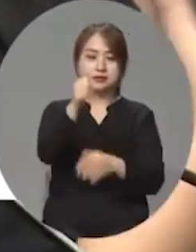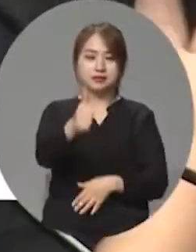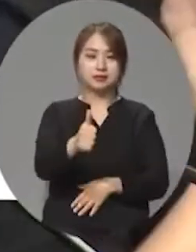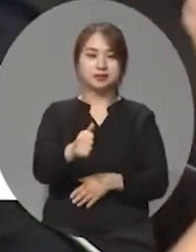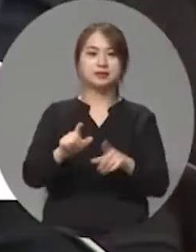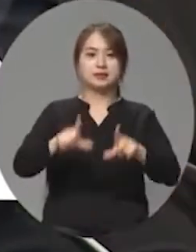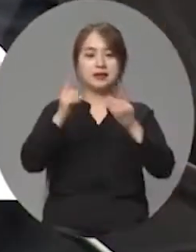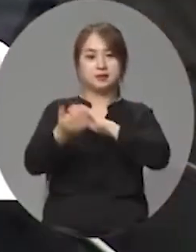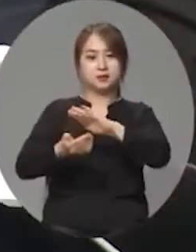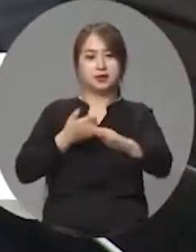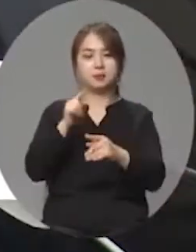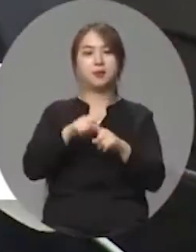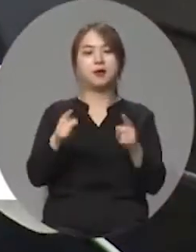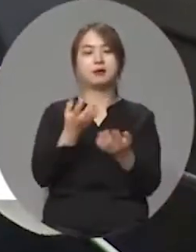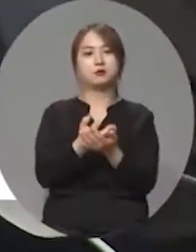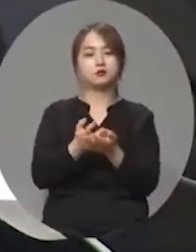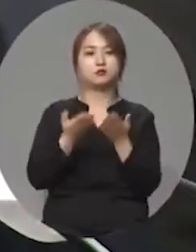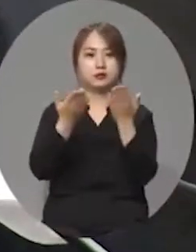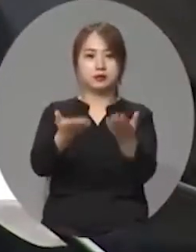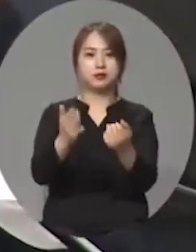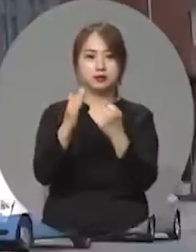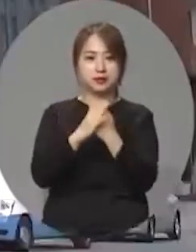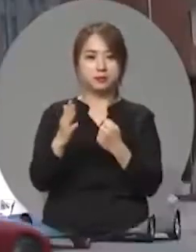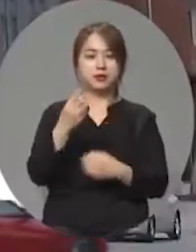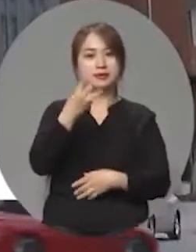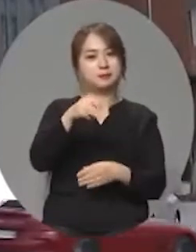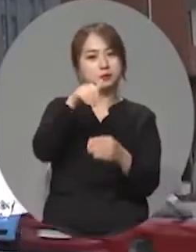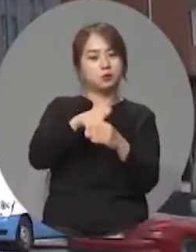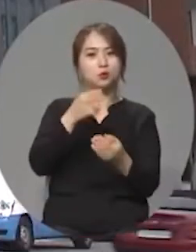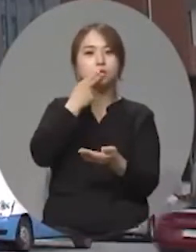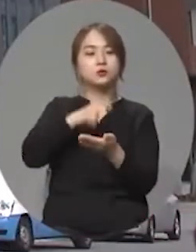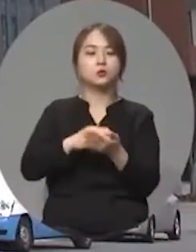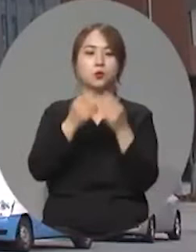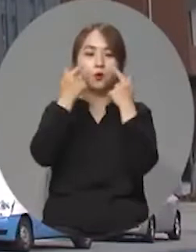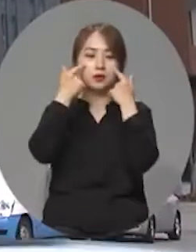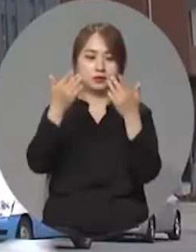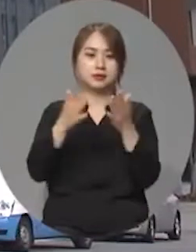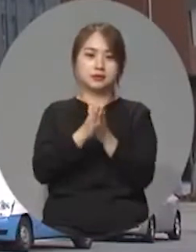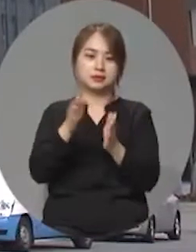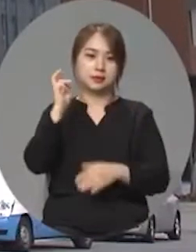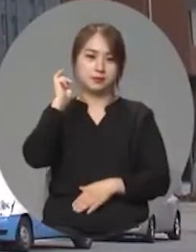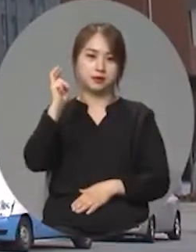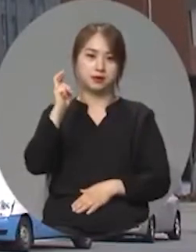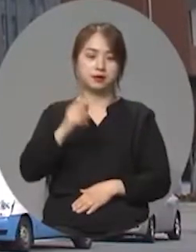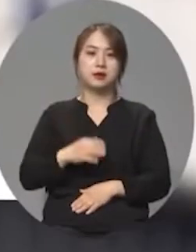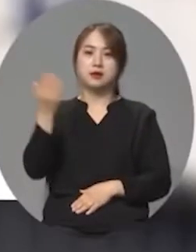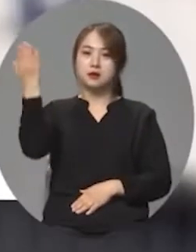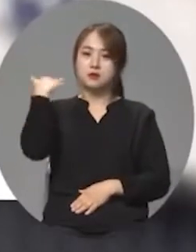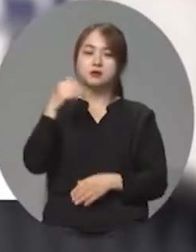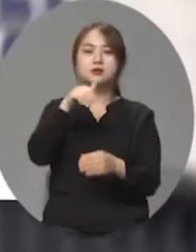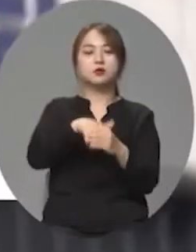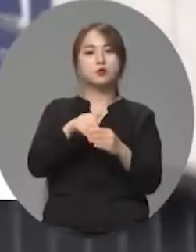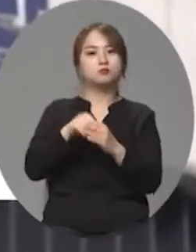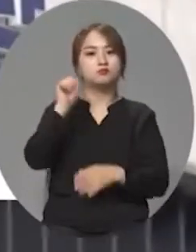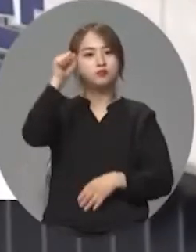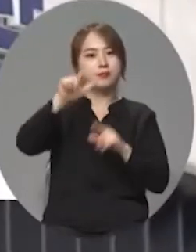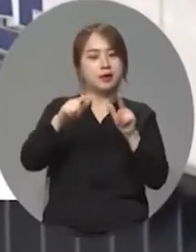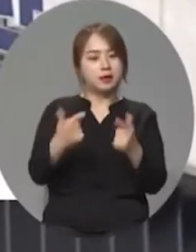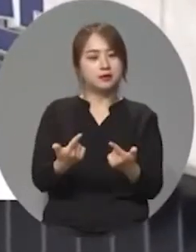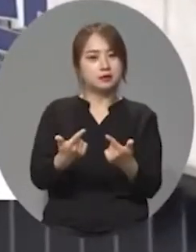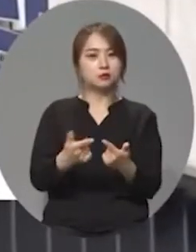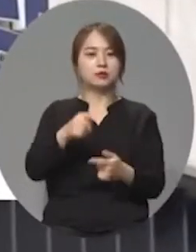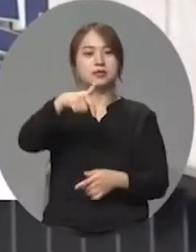평가 자료를 제출할 것으로 알려져 3선 도전이 공식 하는 모양입니다 앞서 지방선거 불출마를 선언했던